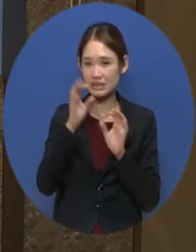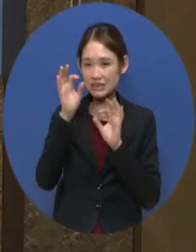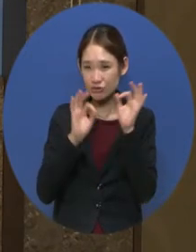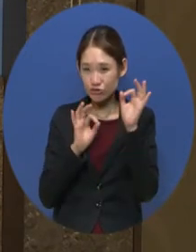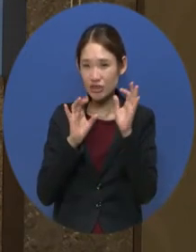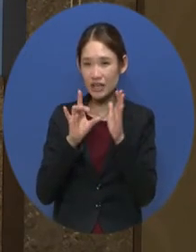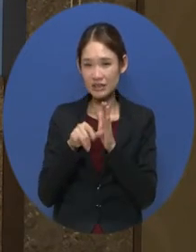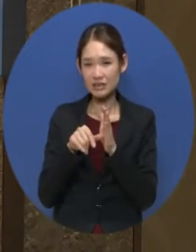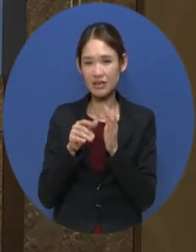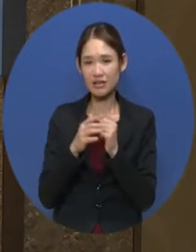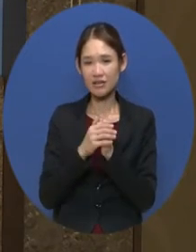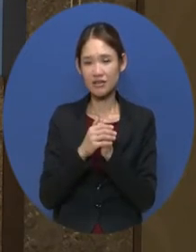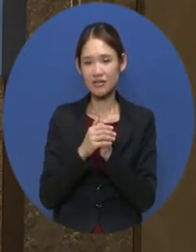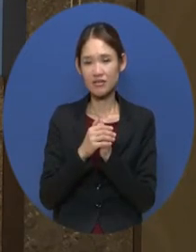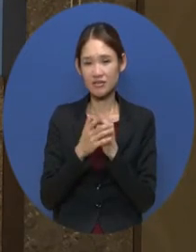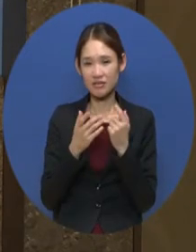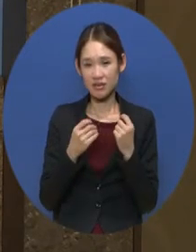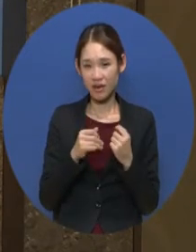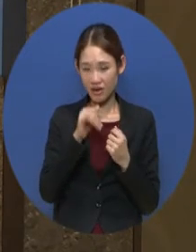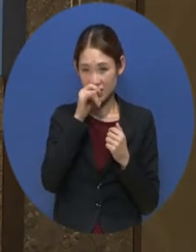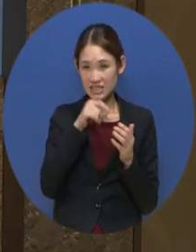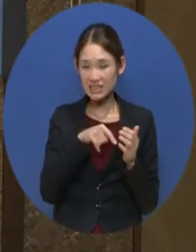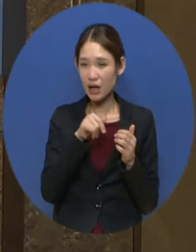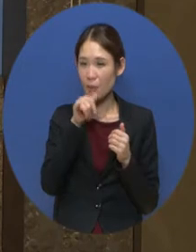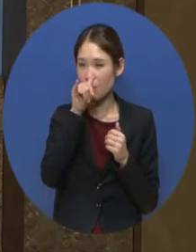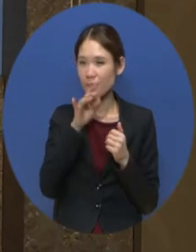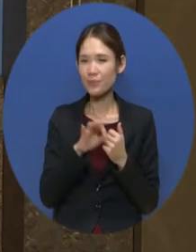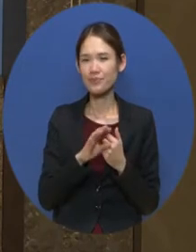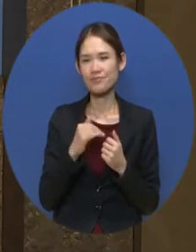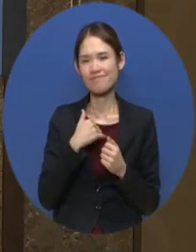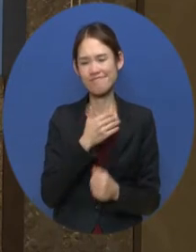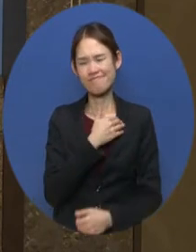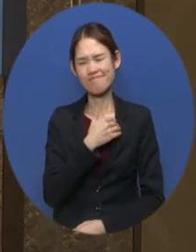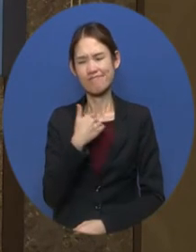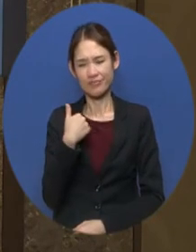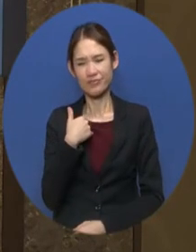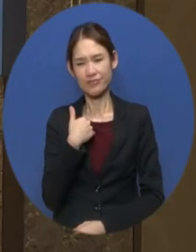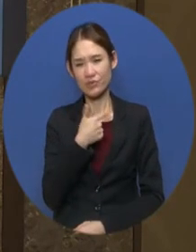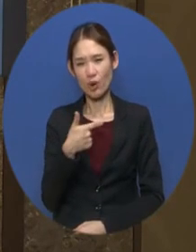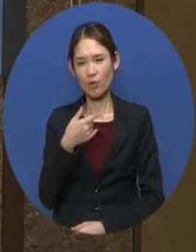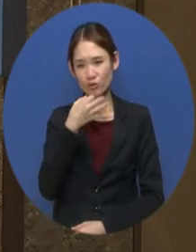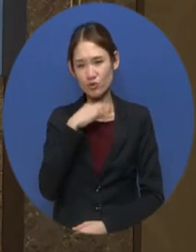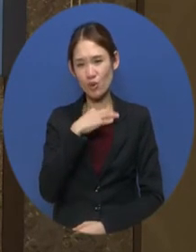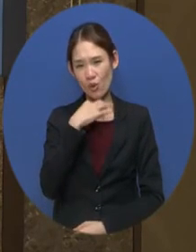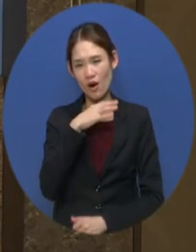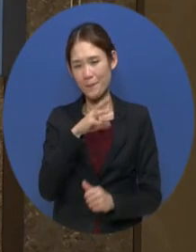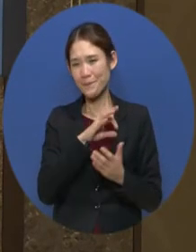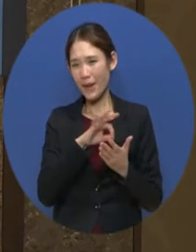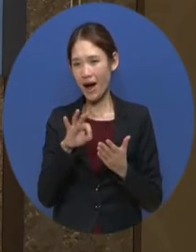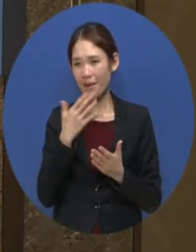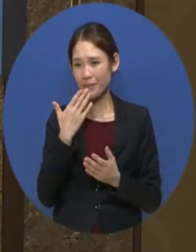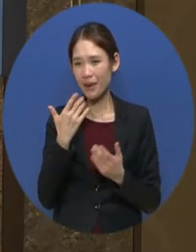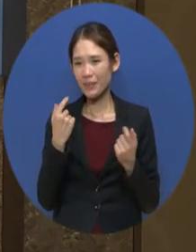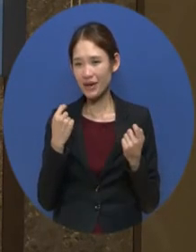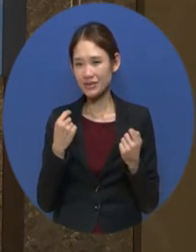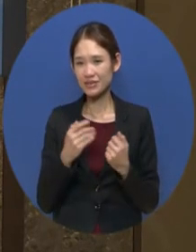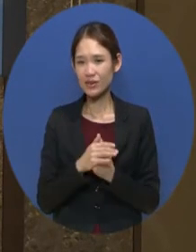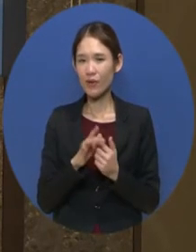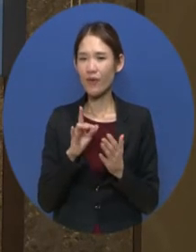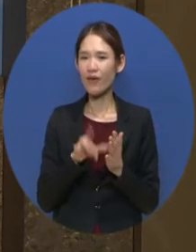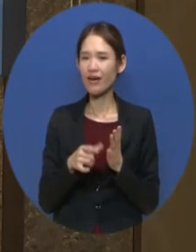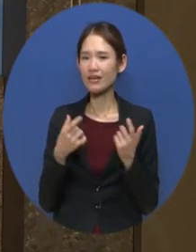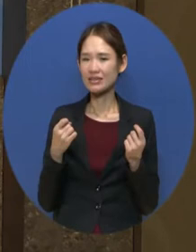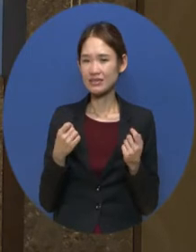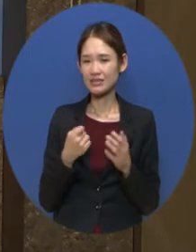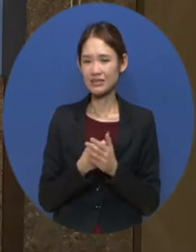때 이 어플리케이션 같은 게 있었다면은 제가 충분히 그때 매우 유용하게 활용했을 텐데 라는 생각이 들어요. 예.